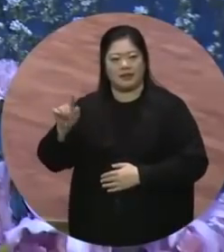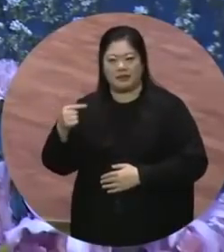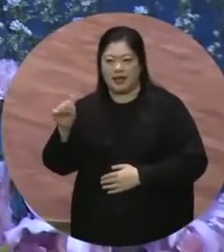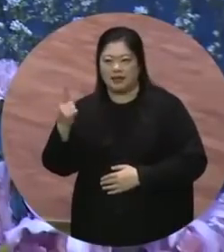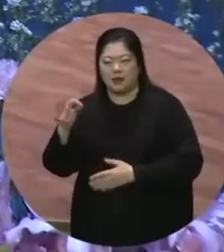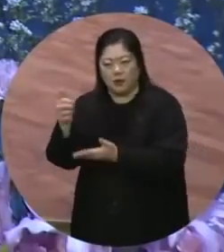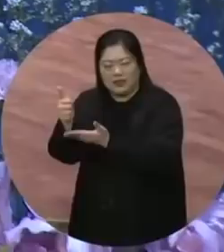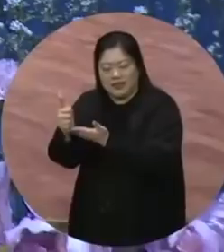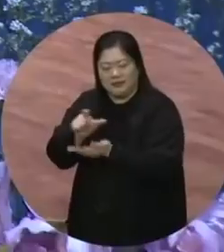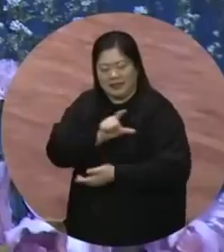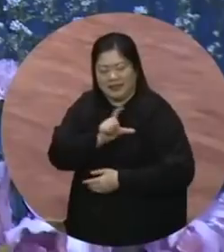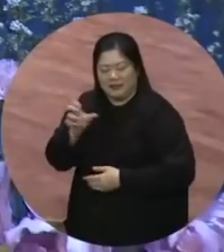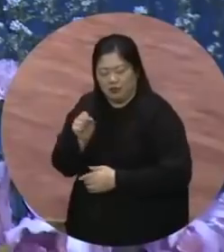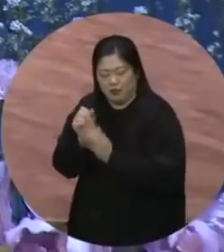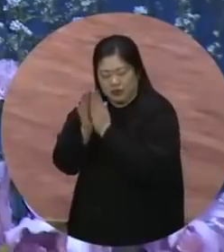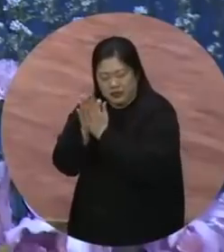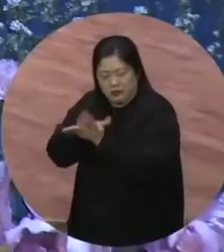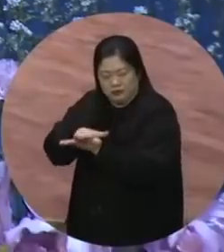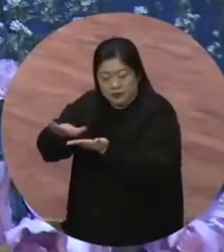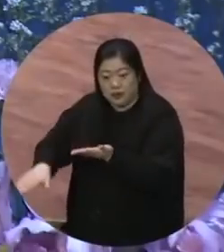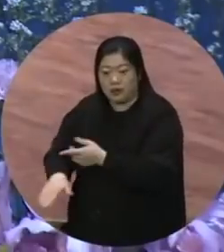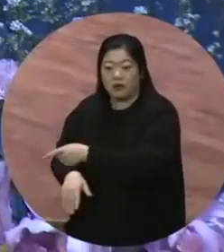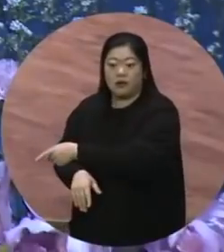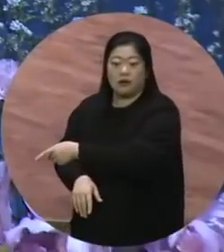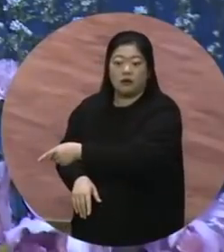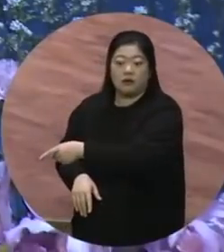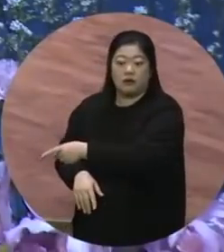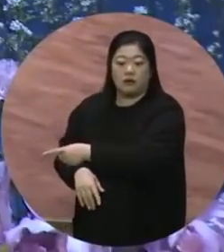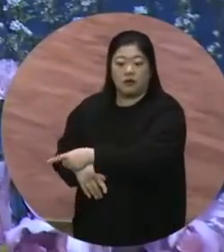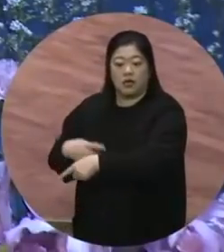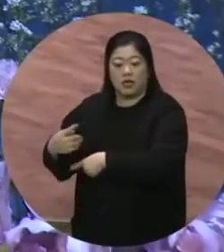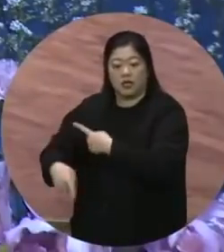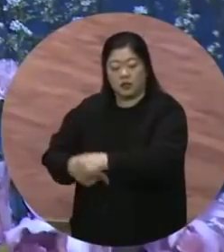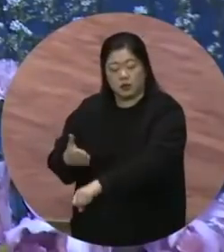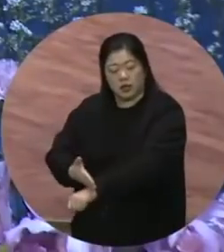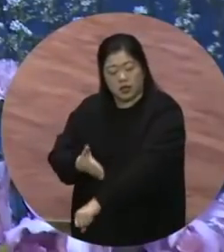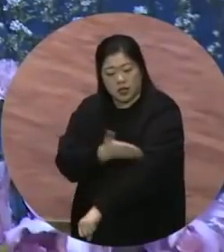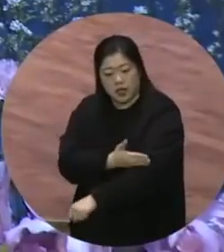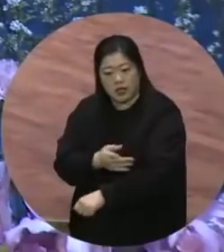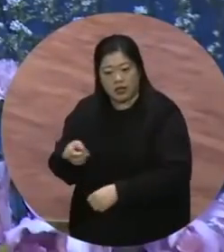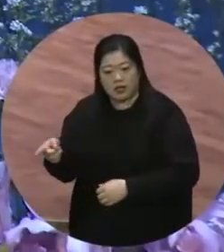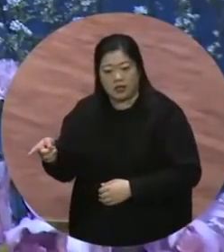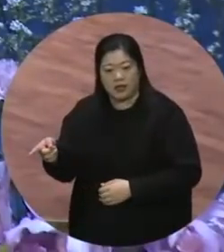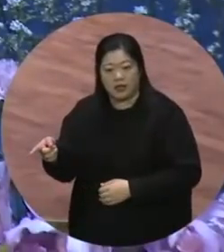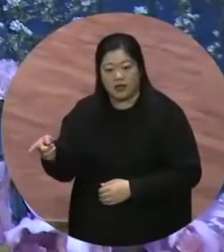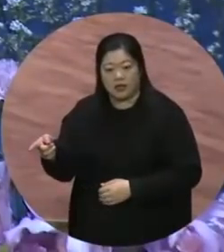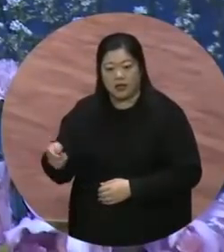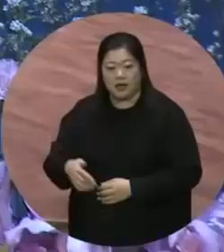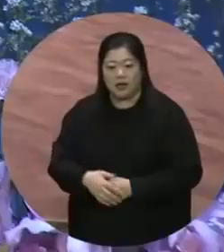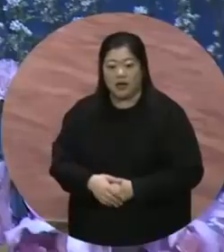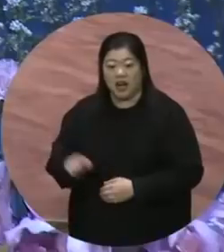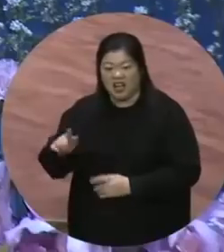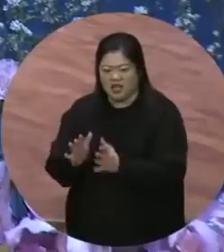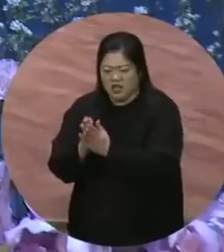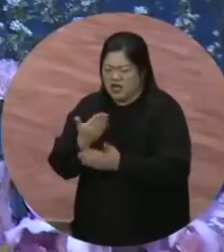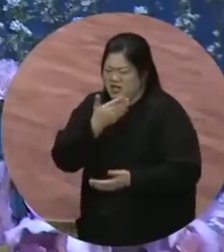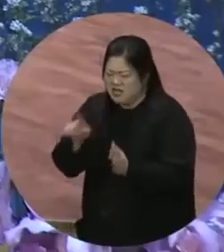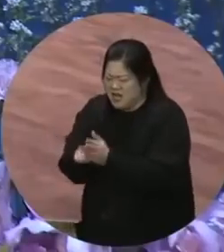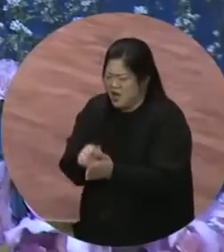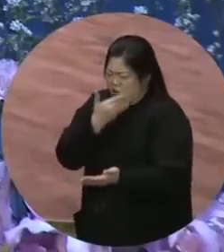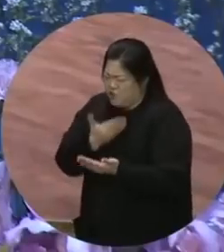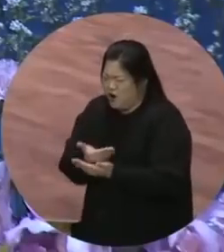받아, 우리가 볼 때는 웃기는 말인데, 이 사람들 진지합니다. 어마어마하게 확산되고 있어요. 목숨 걸고 합니다.